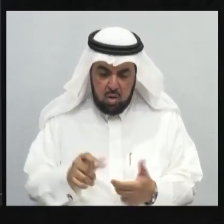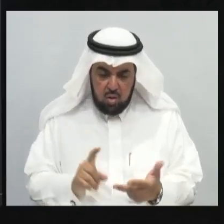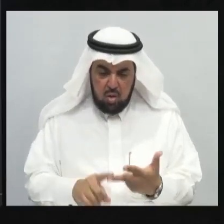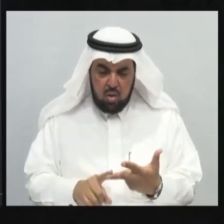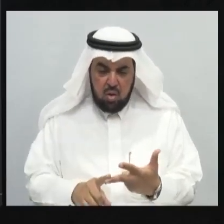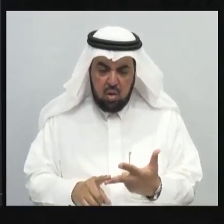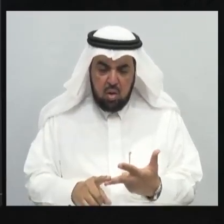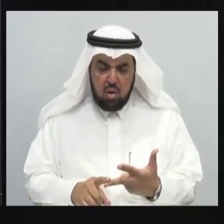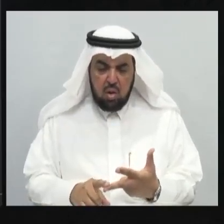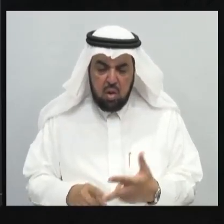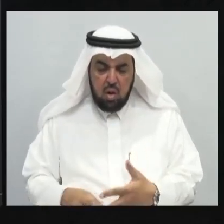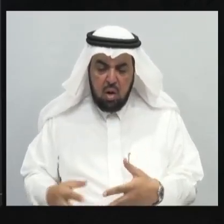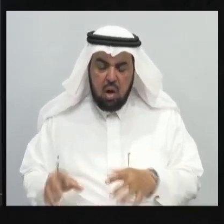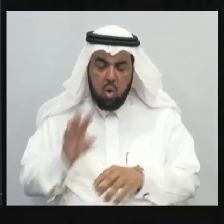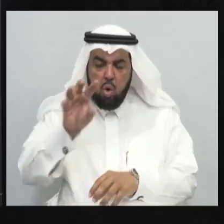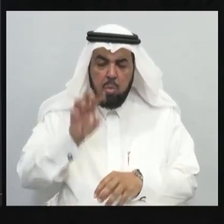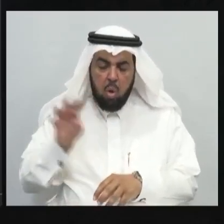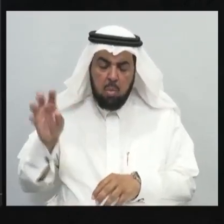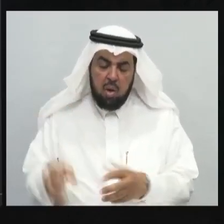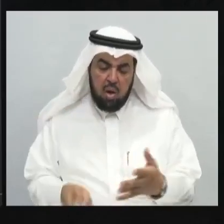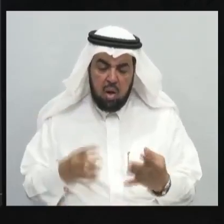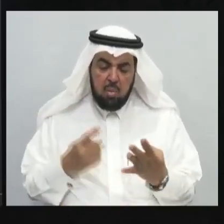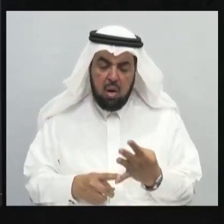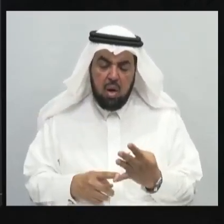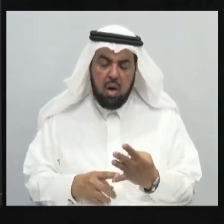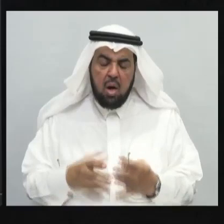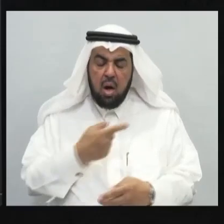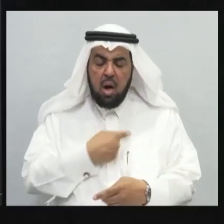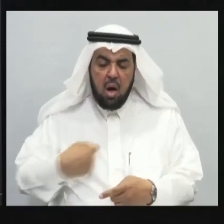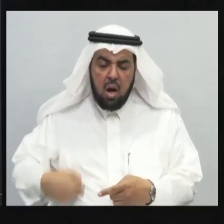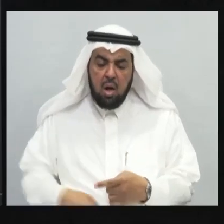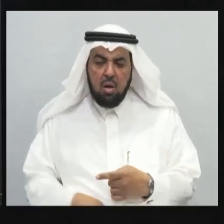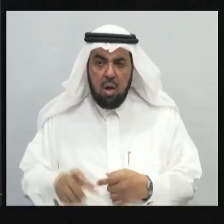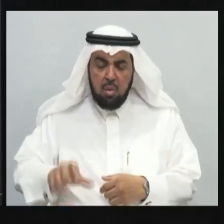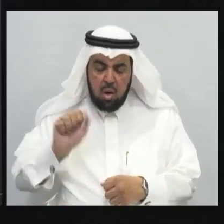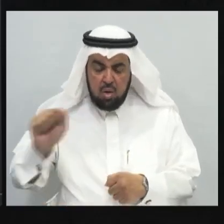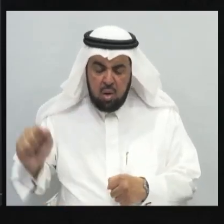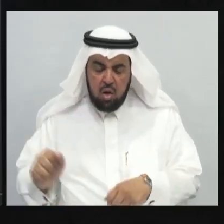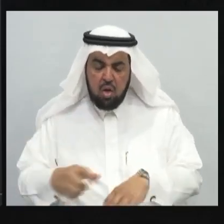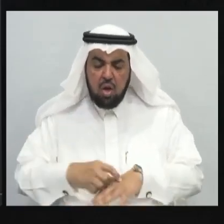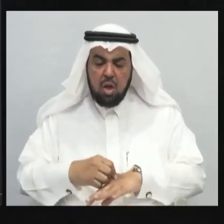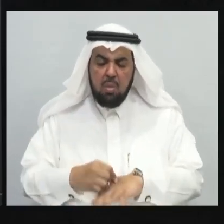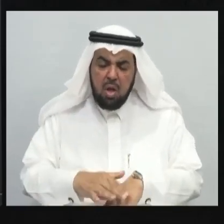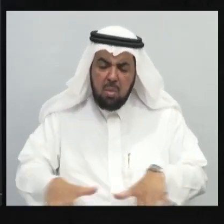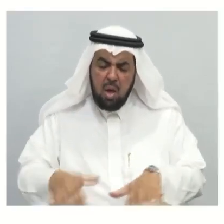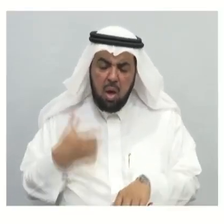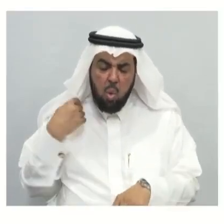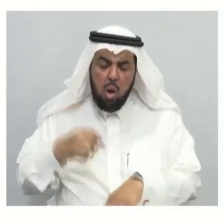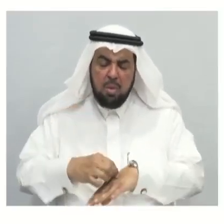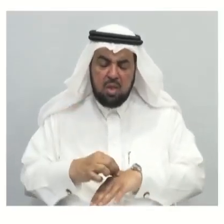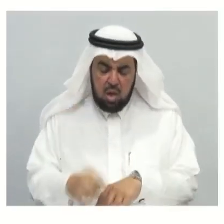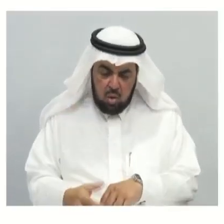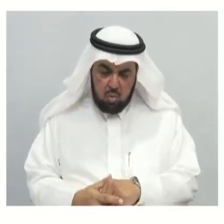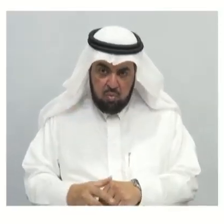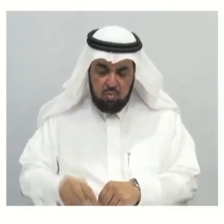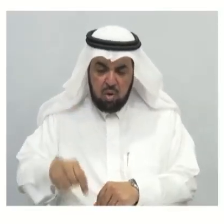الاتحاد الاوروبي وايضا الصين وتحدثنا عن ابرز الخصائص الطبيعيه والبشريه لهذه القوى العالميه في